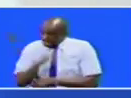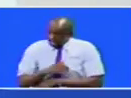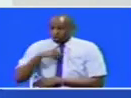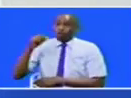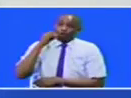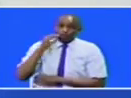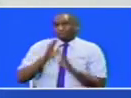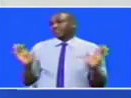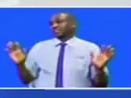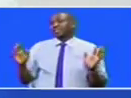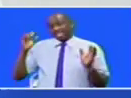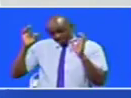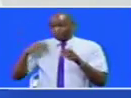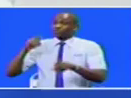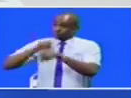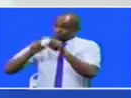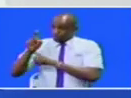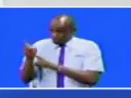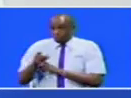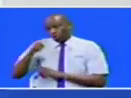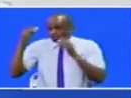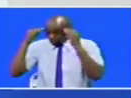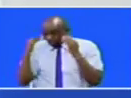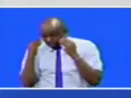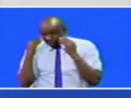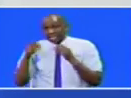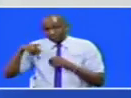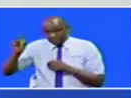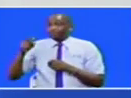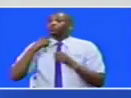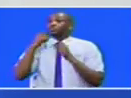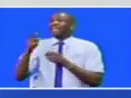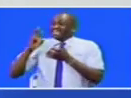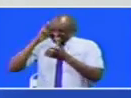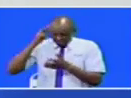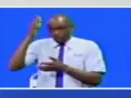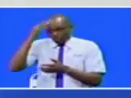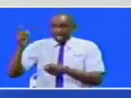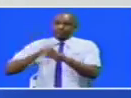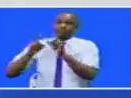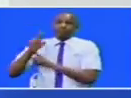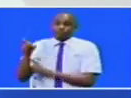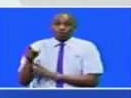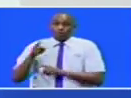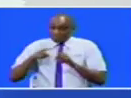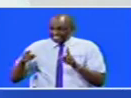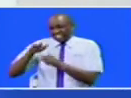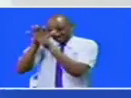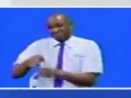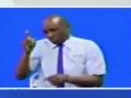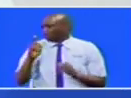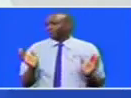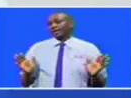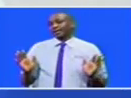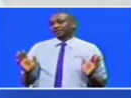nyumbani. Mtu akitaka kushika, akushike, akupeleke kotini, na aweke sababu msingi za kukupeleka kotini. But we will not be intimidated.